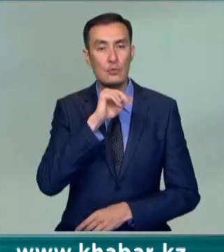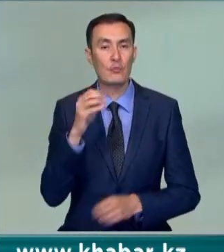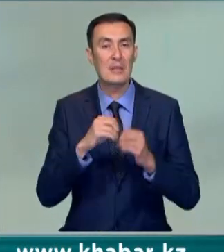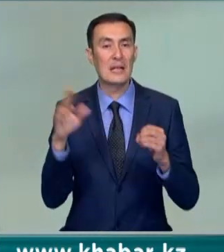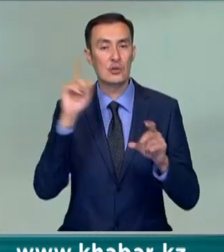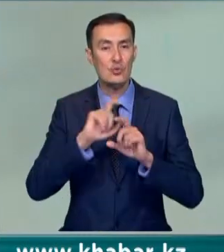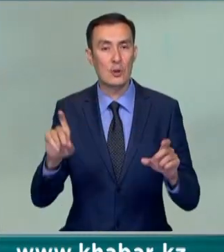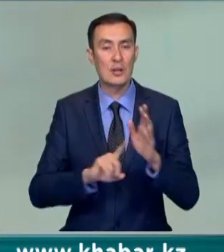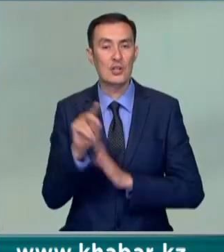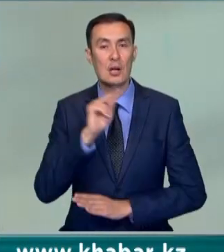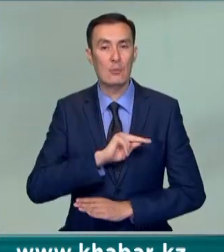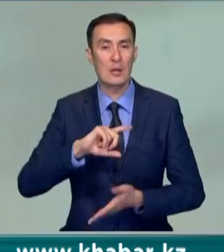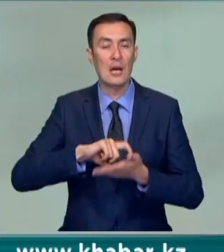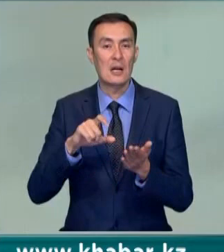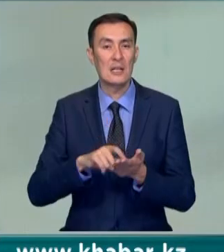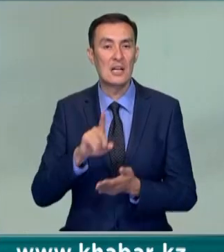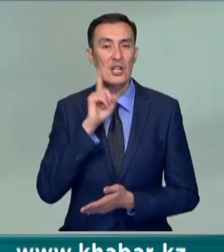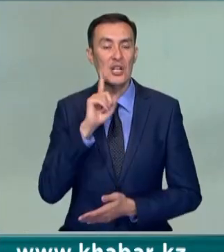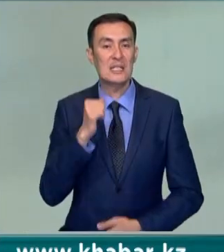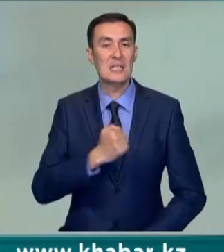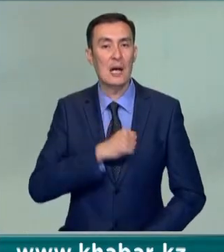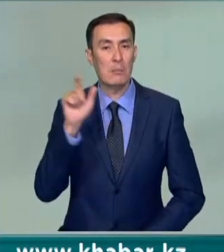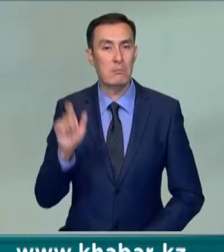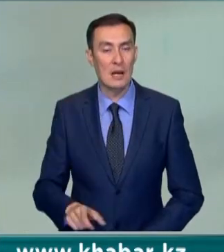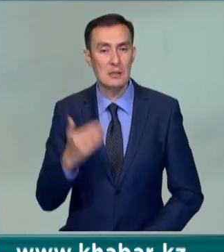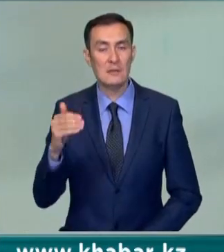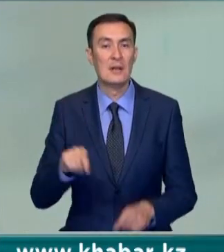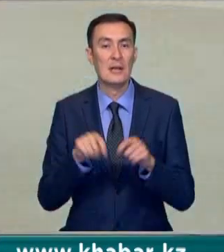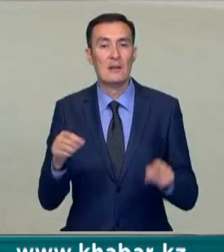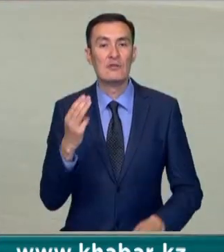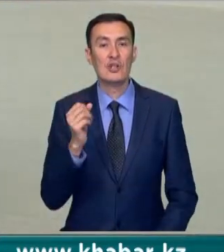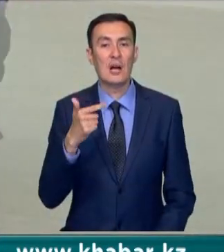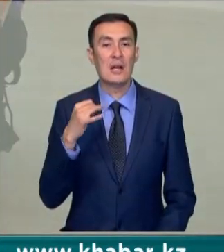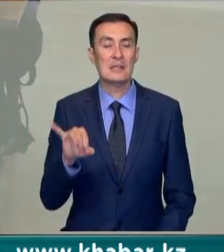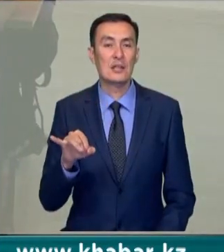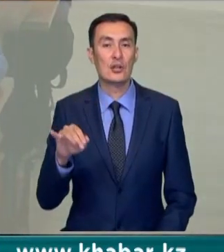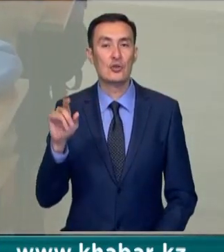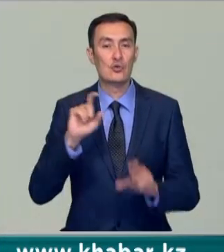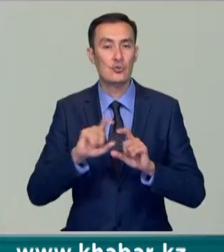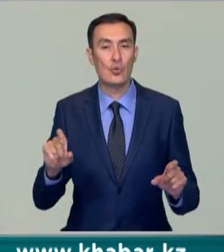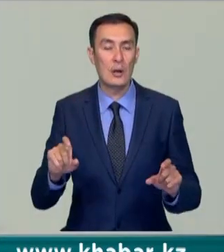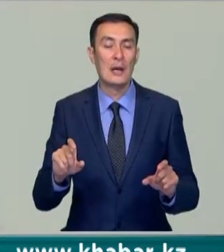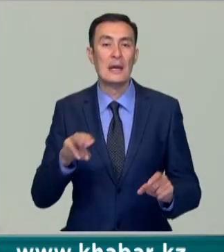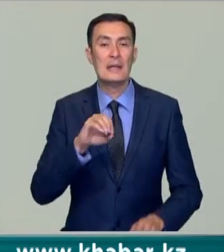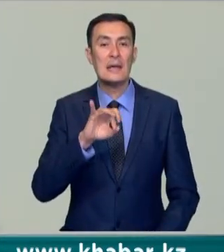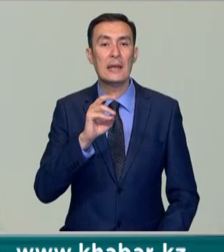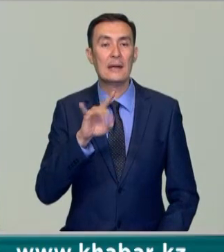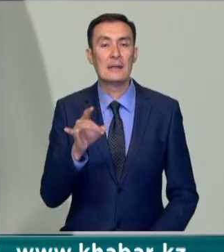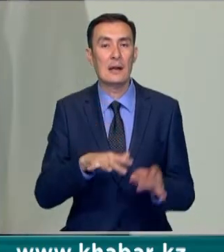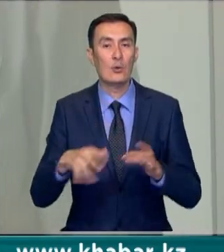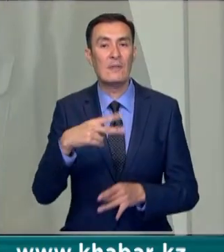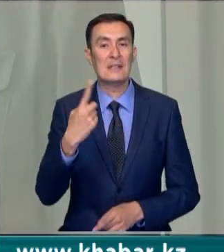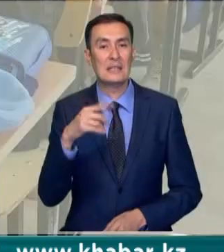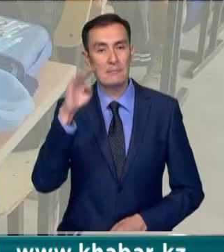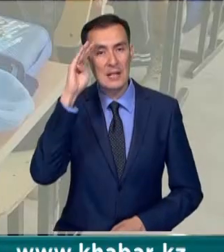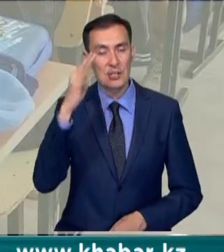15 школах начали работать классы «ЖАЗ-Сарбаз». Один из них сформирован в Шаганской средней школе Теректинского района. Для